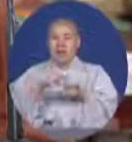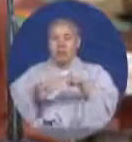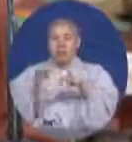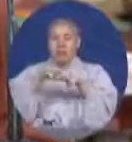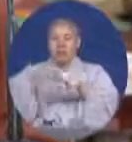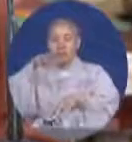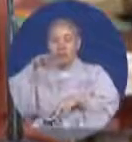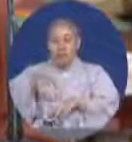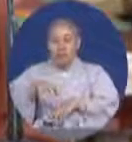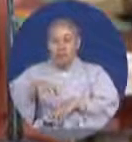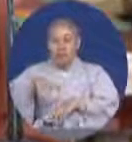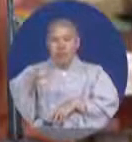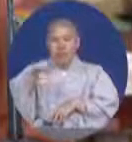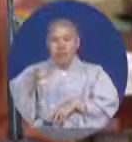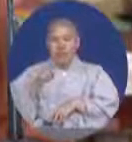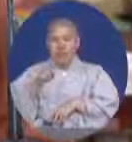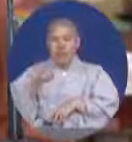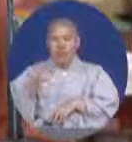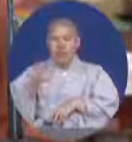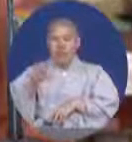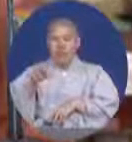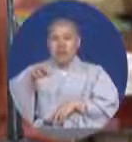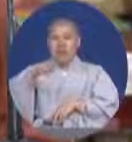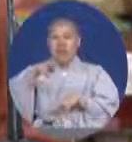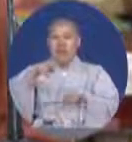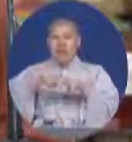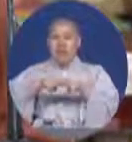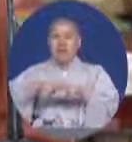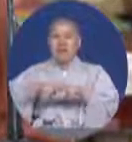자리는 금강자라고 하는 거예요. 금강은 지혜예요.